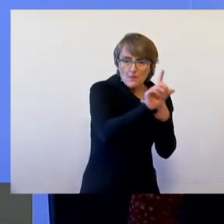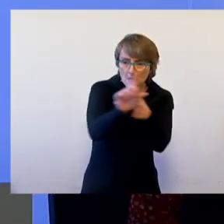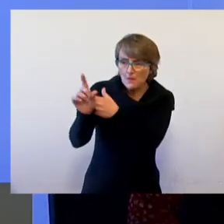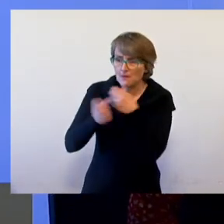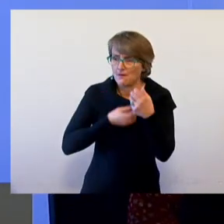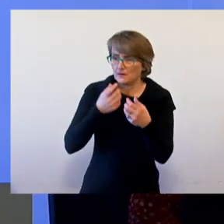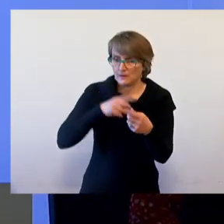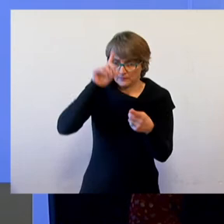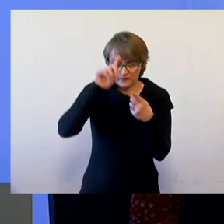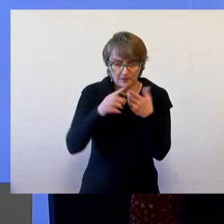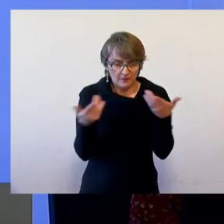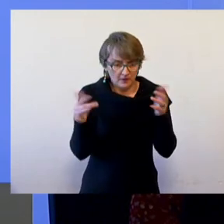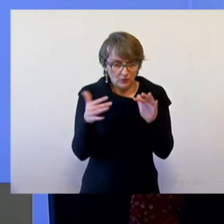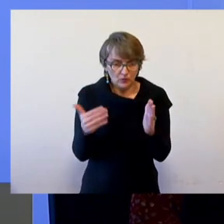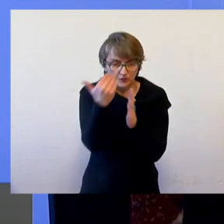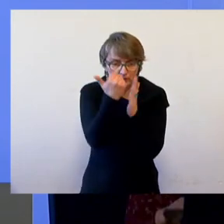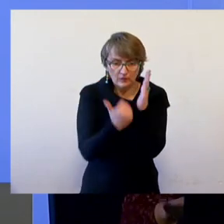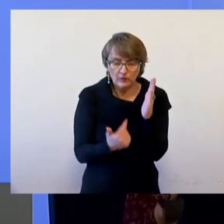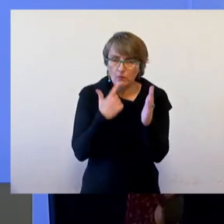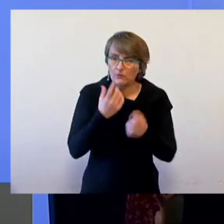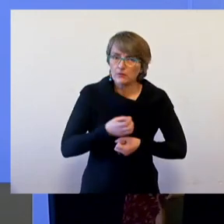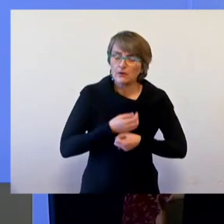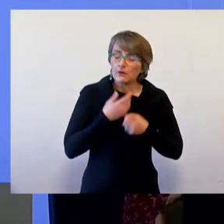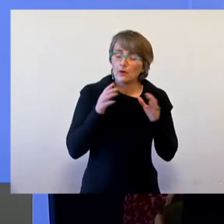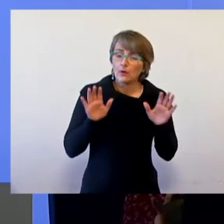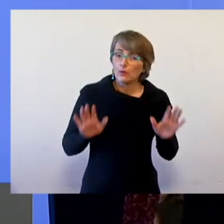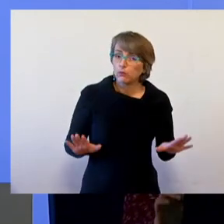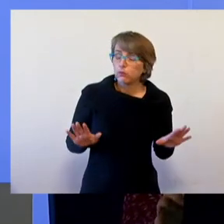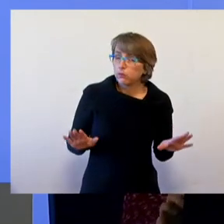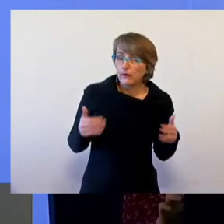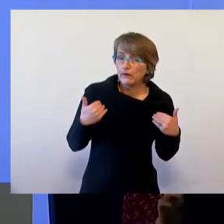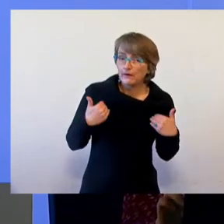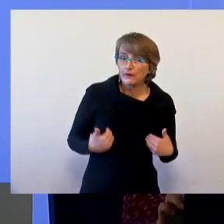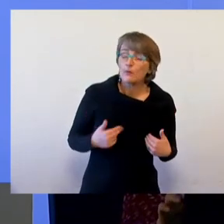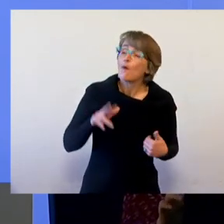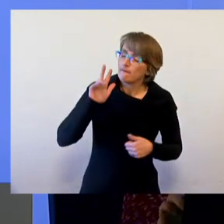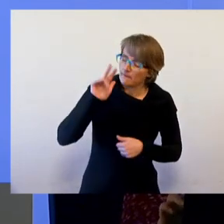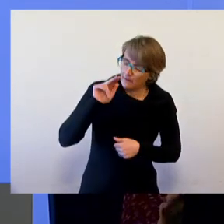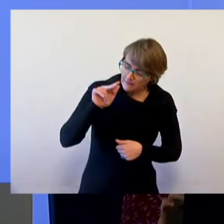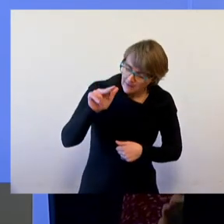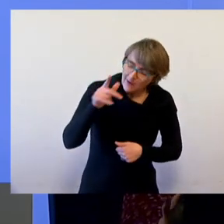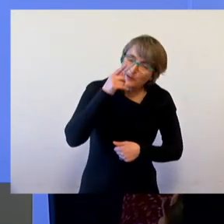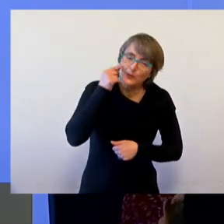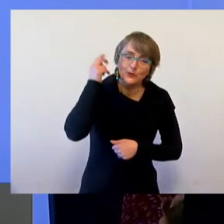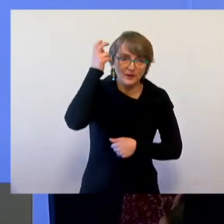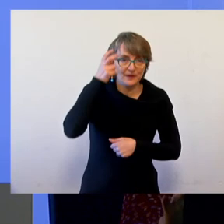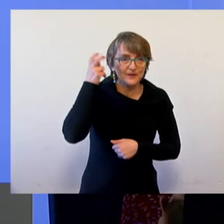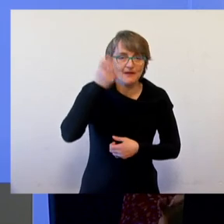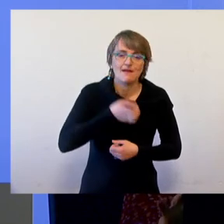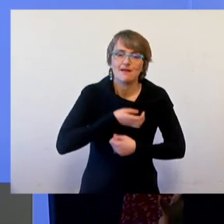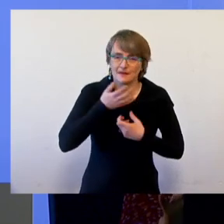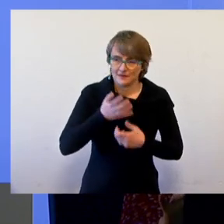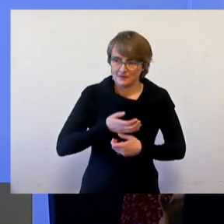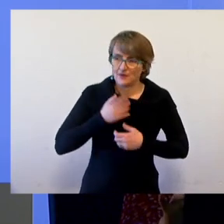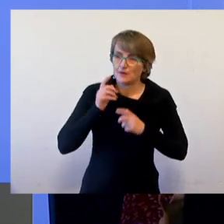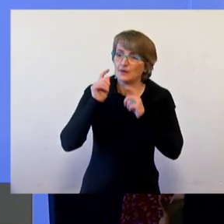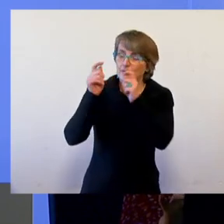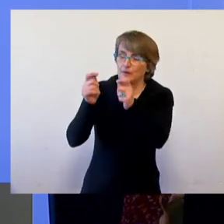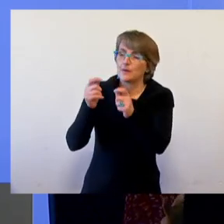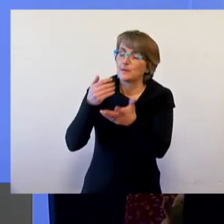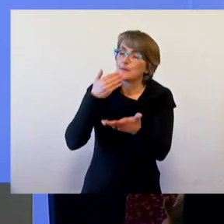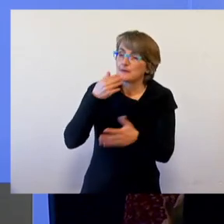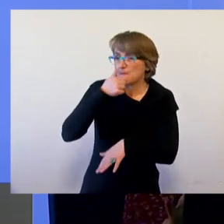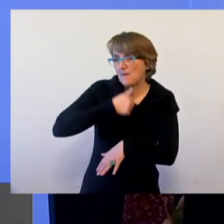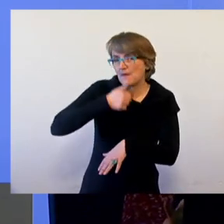jour. Je le dis très tranquillement. Je vous donnerai la parole, M. Lévita, 1 minute,